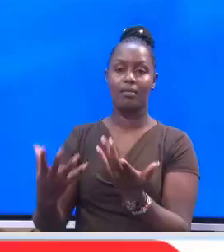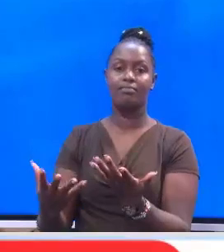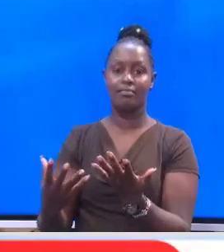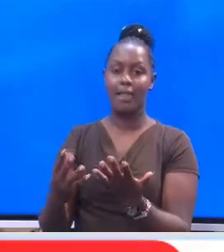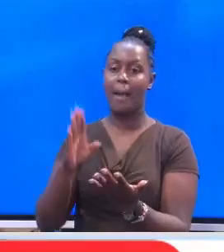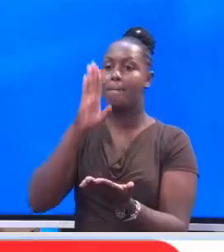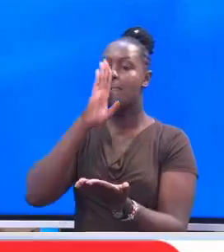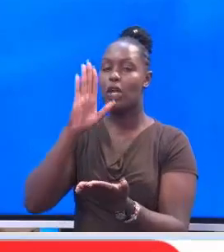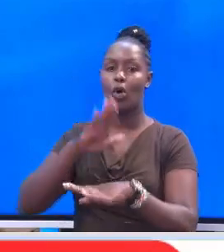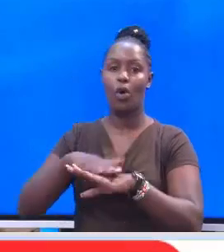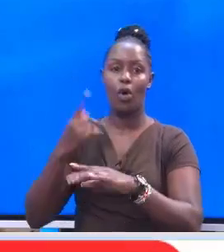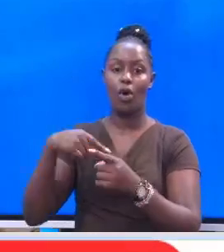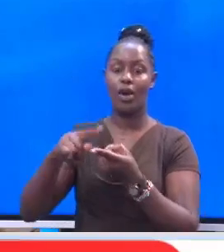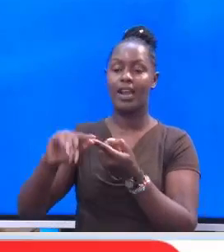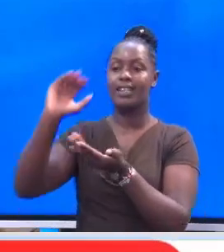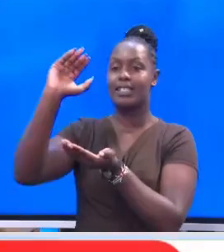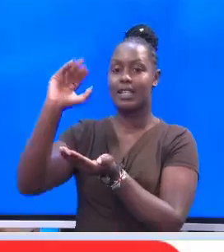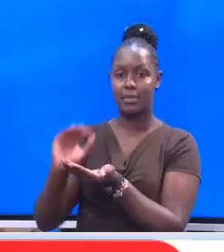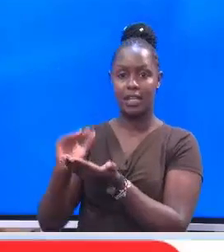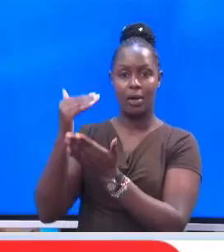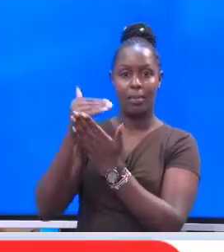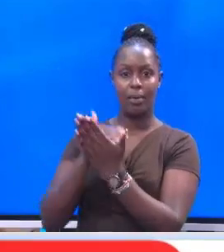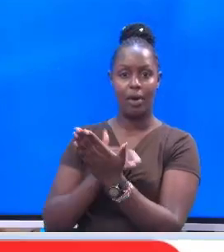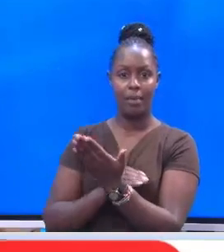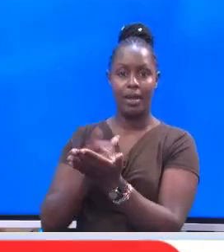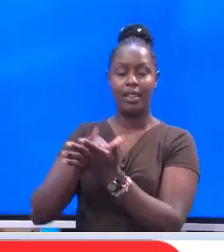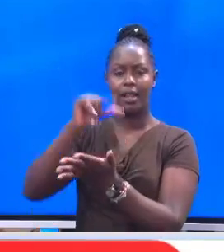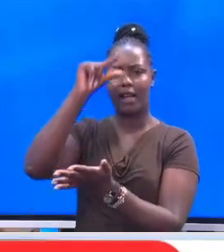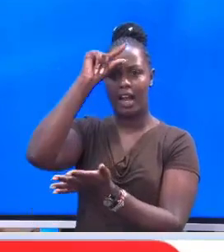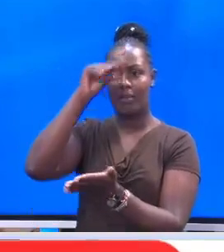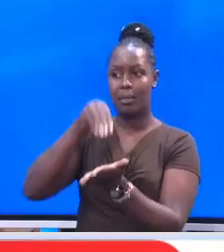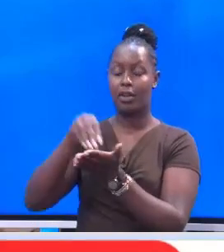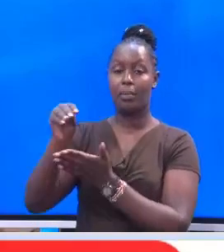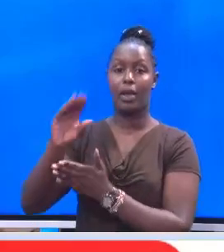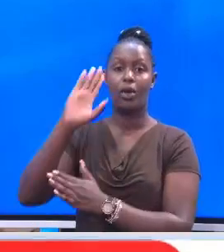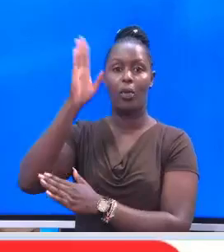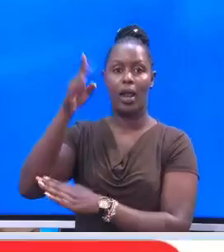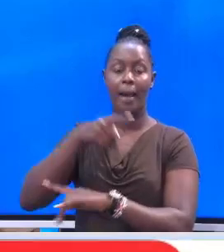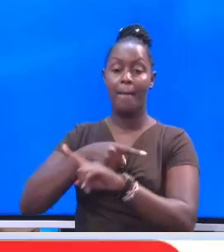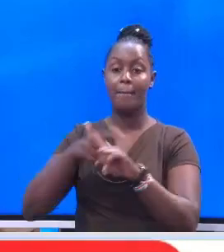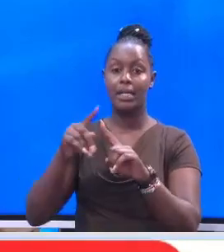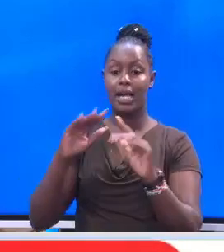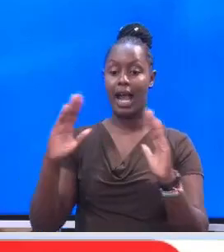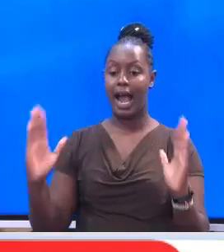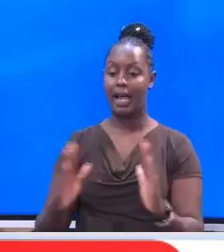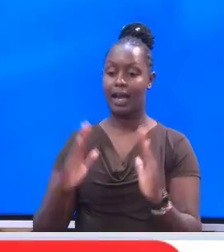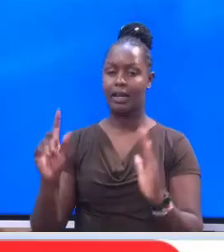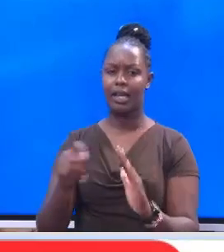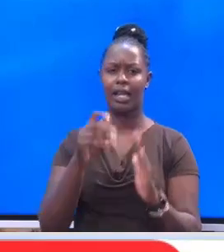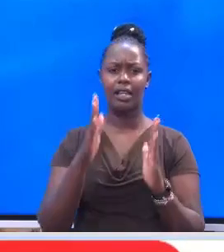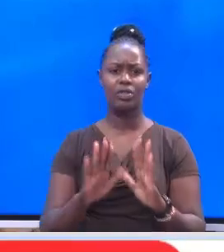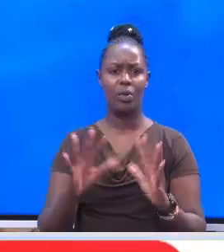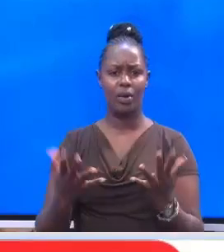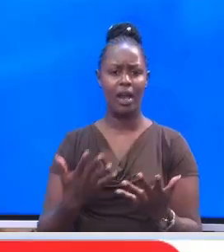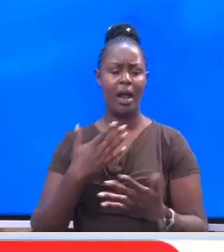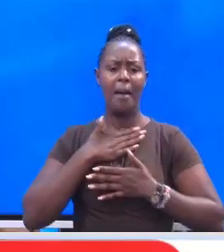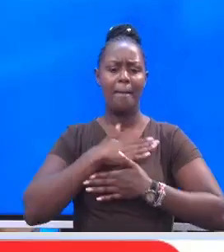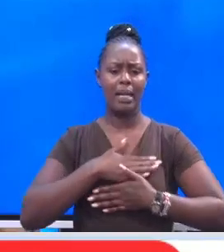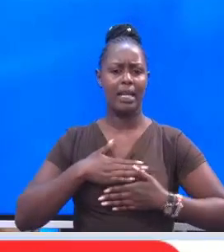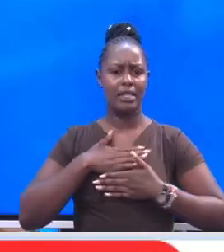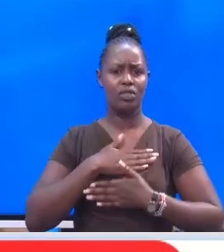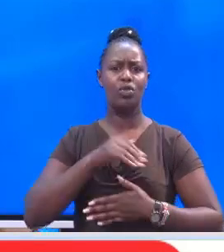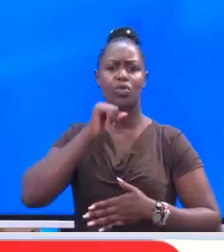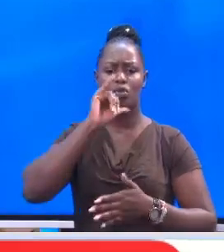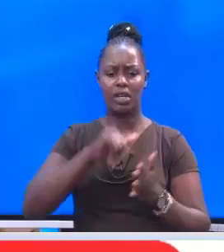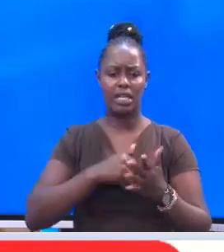ya serikali ambayo itaweza kukulipia. Lakini nataka kuencourage wa Kenya ya kwamba tusiwe tu kusema hatuwezi kujilipia. Najua